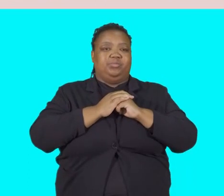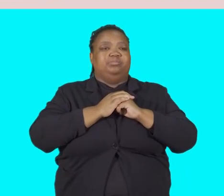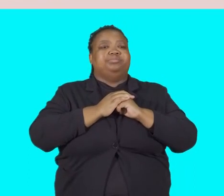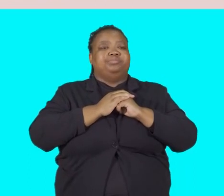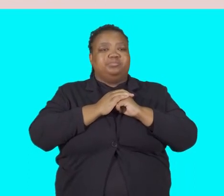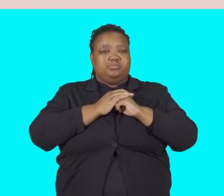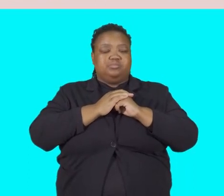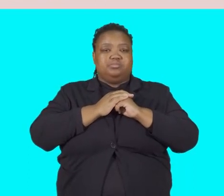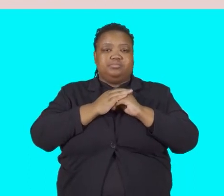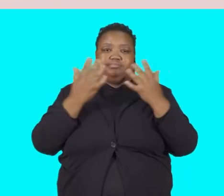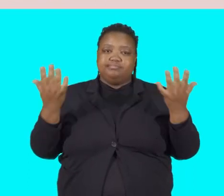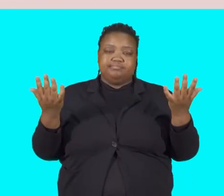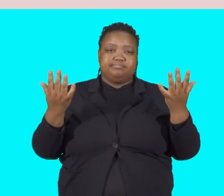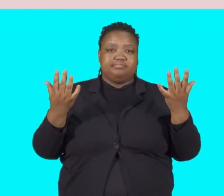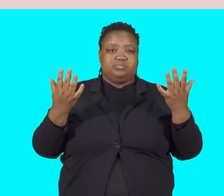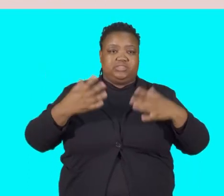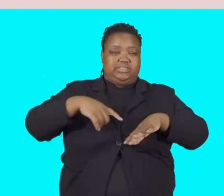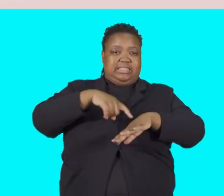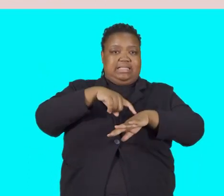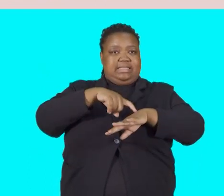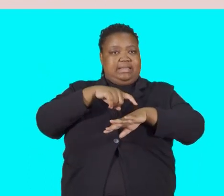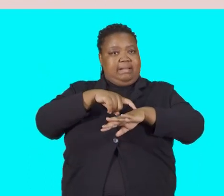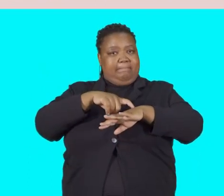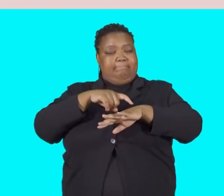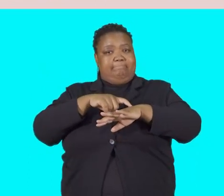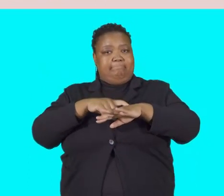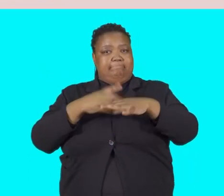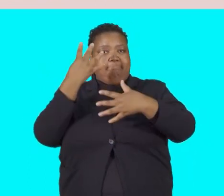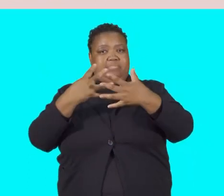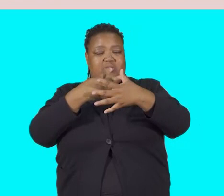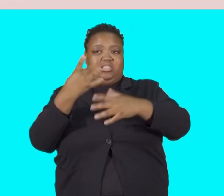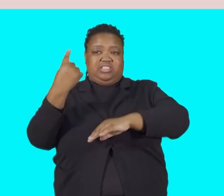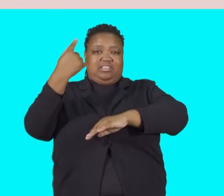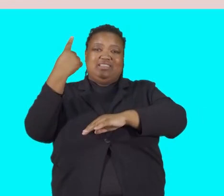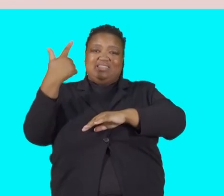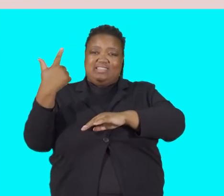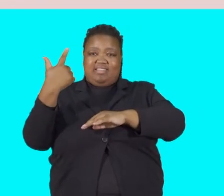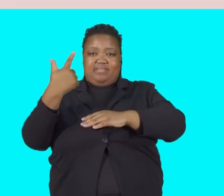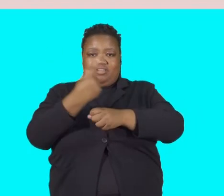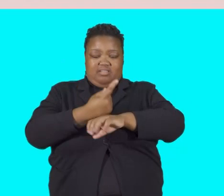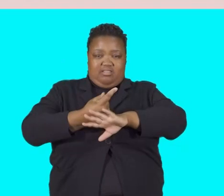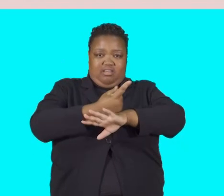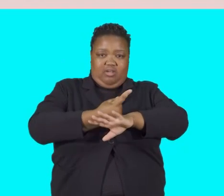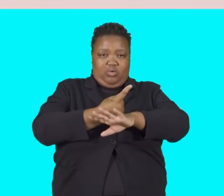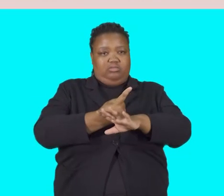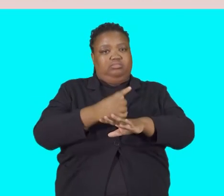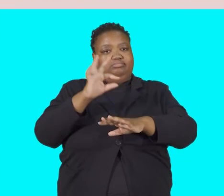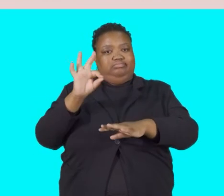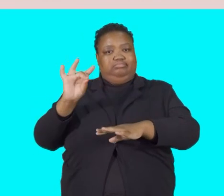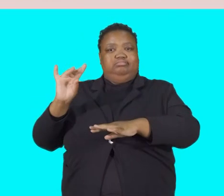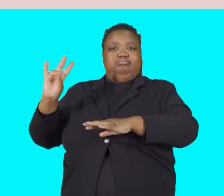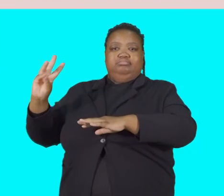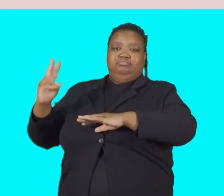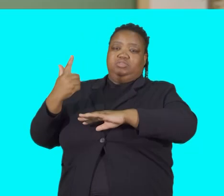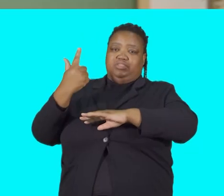Isicwangciso solawulo kunye nokwabiwa kwexesha kwiiyure ezisixhenxe zezibalo ngeveki. Khumbulani ke